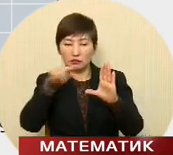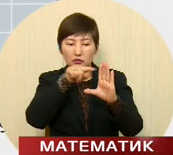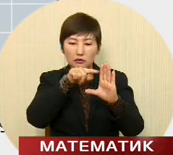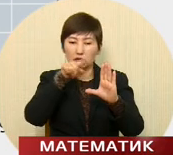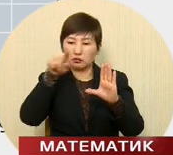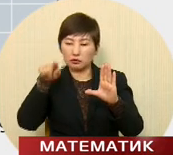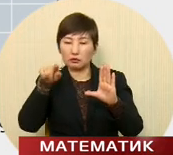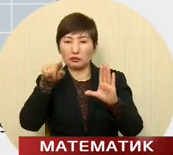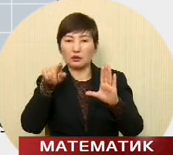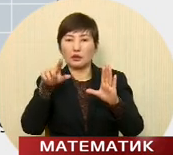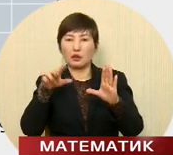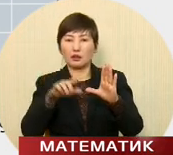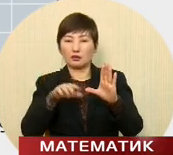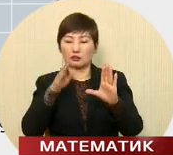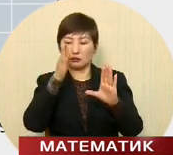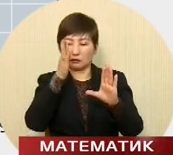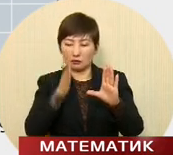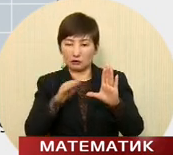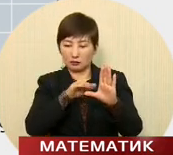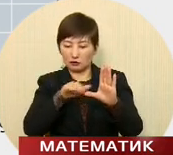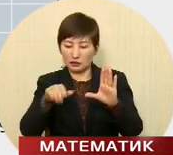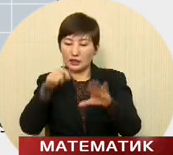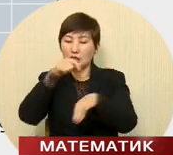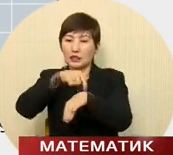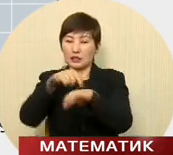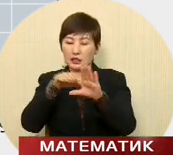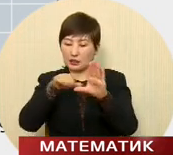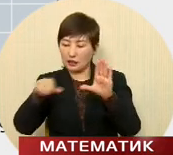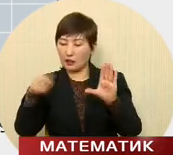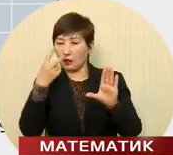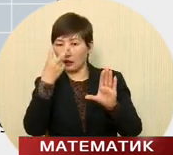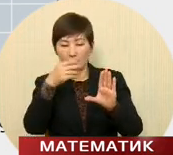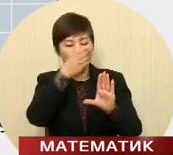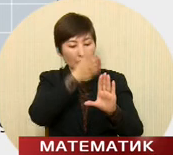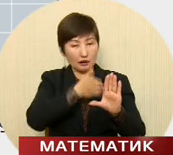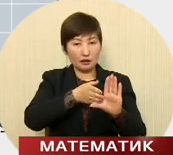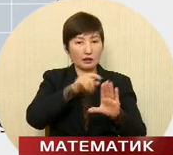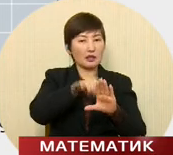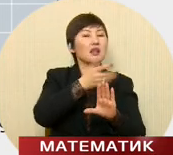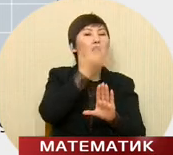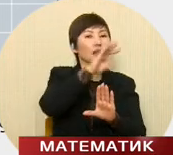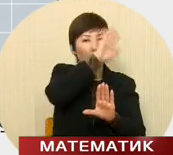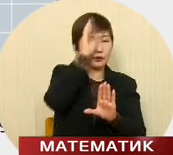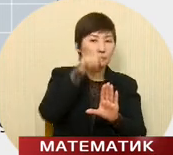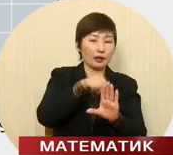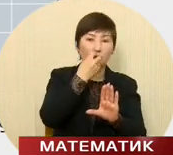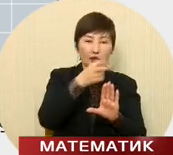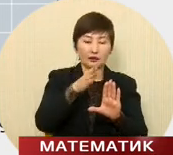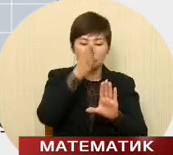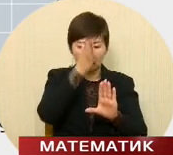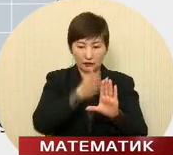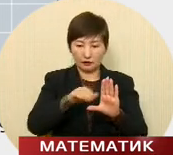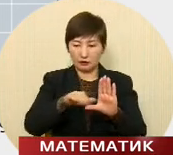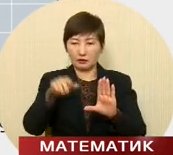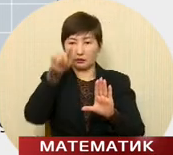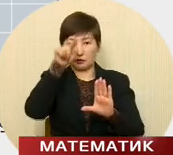12 цаг, 13 цаг, за мөн үдээс хойш 17 гэсэн цагуудад агаарын температур маань